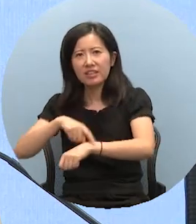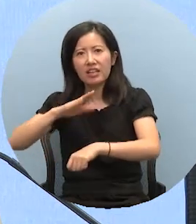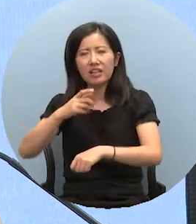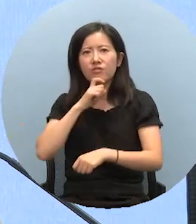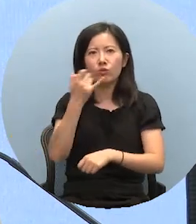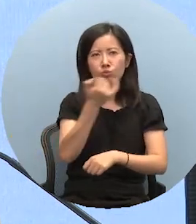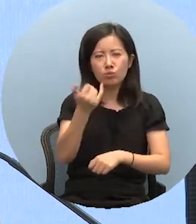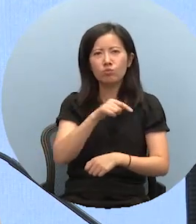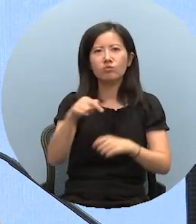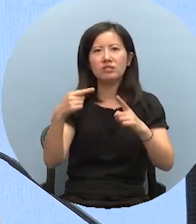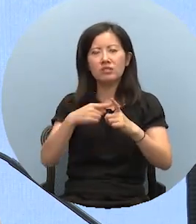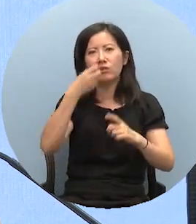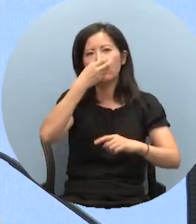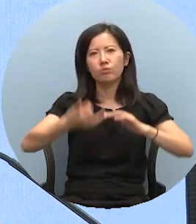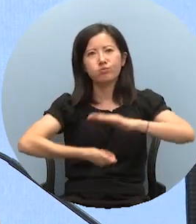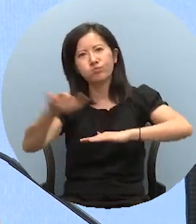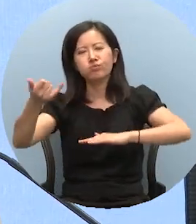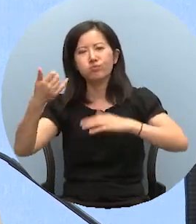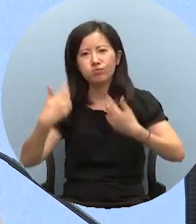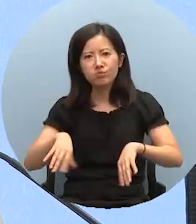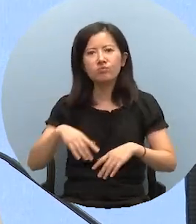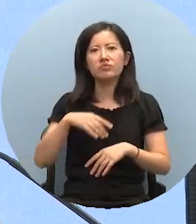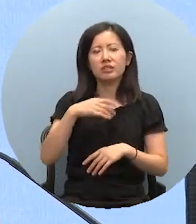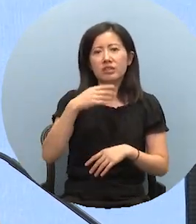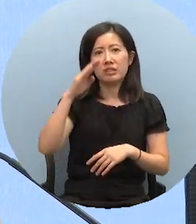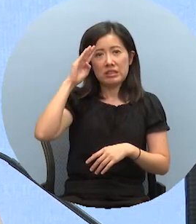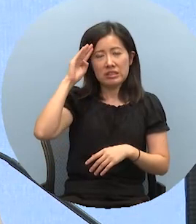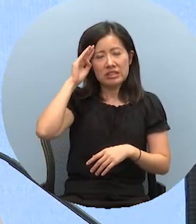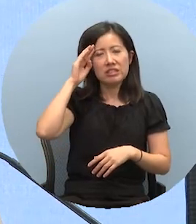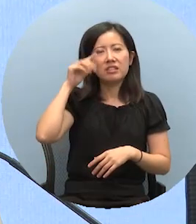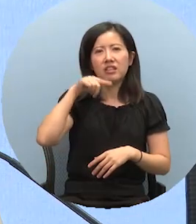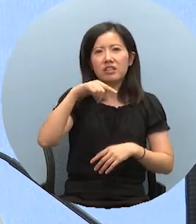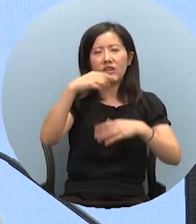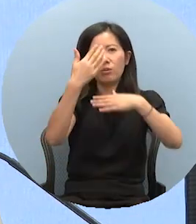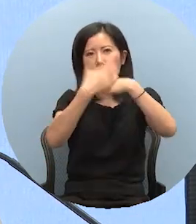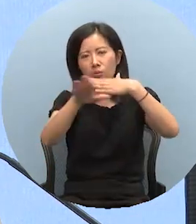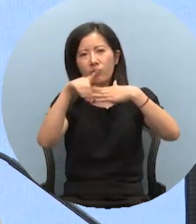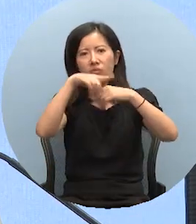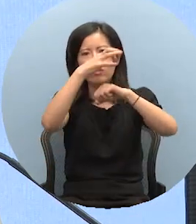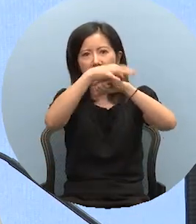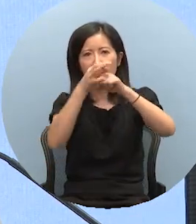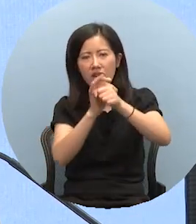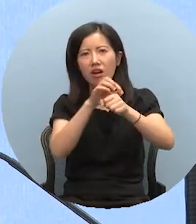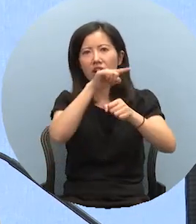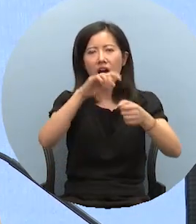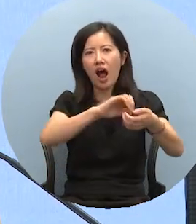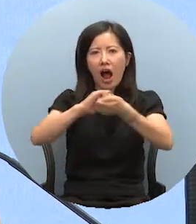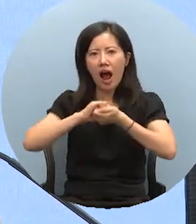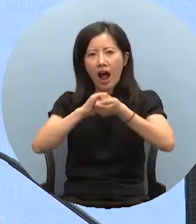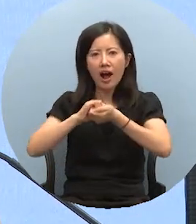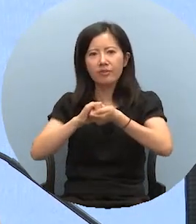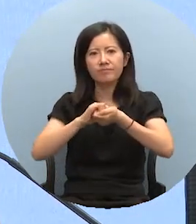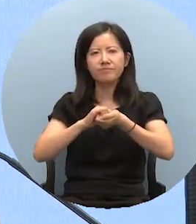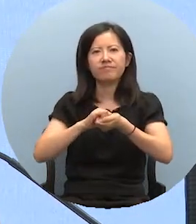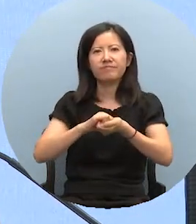分涉案人士已經離開香港，但是我們會盡盡全力透過國際協作，